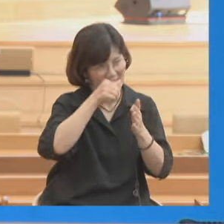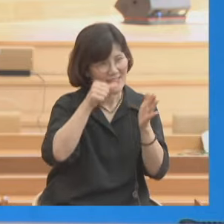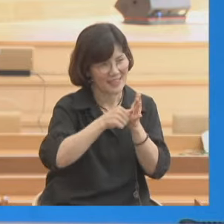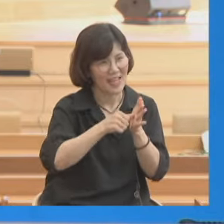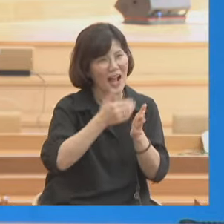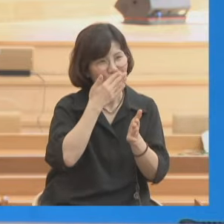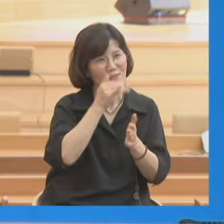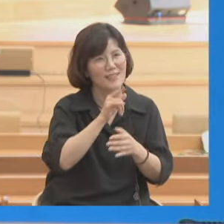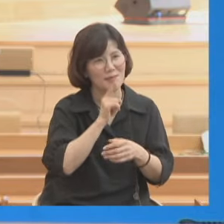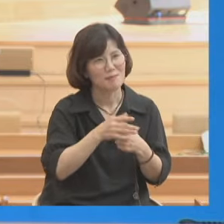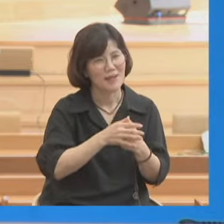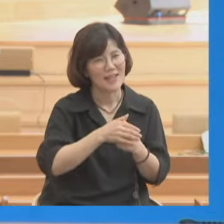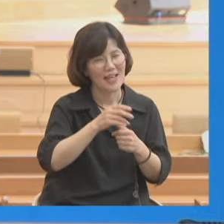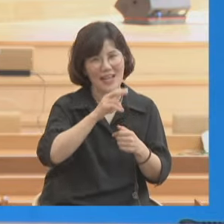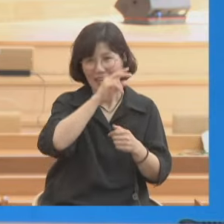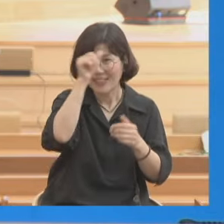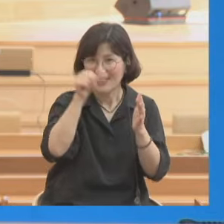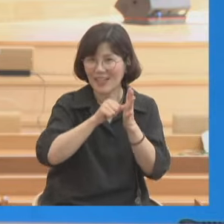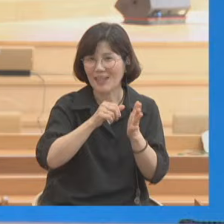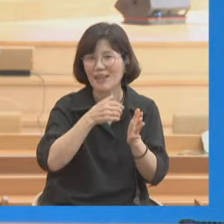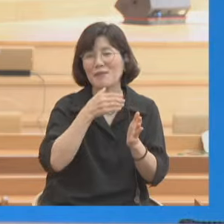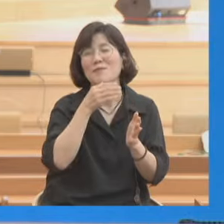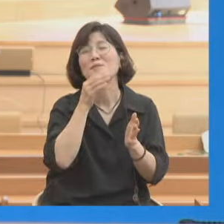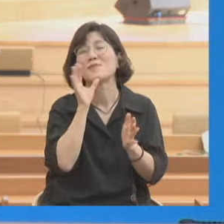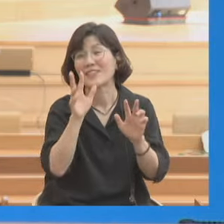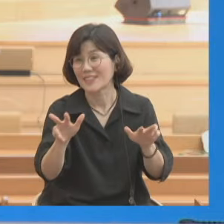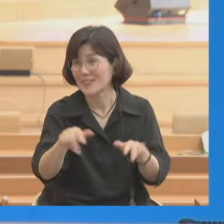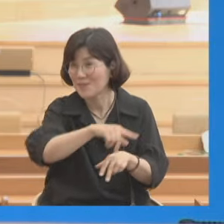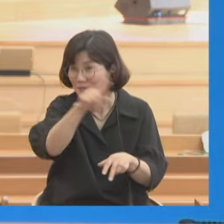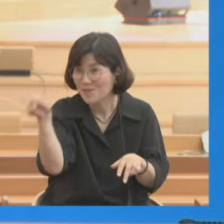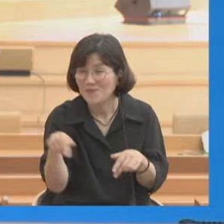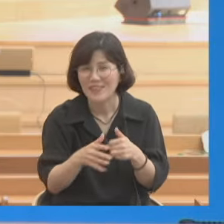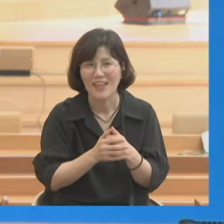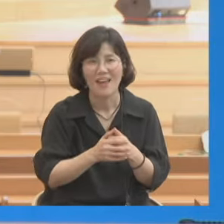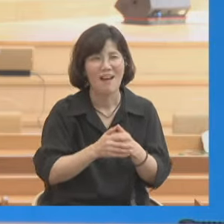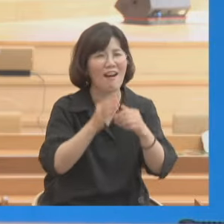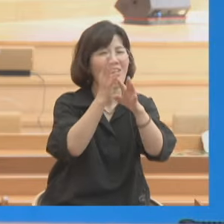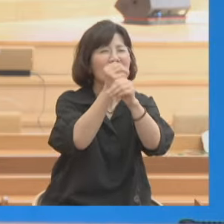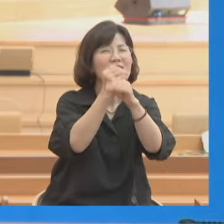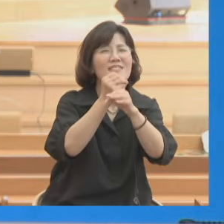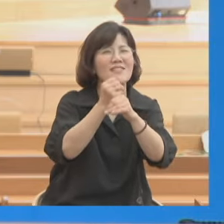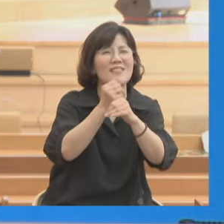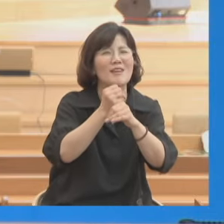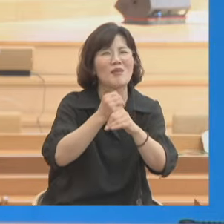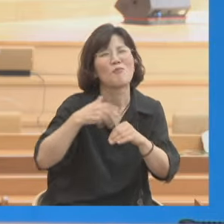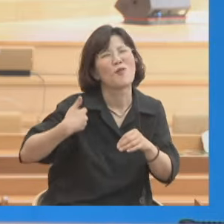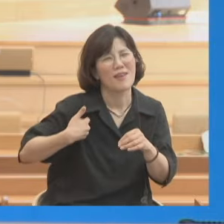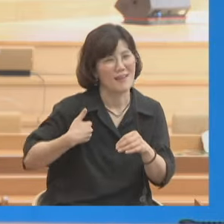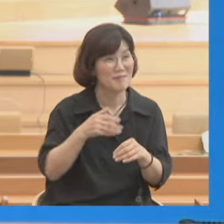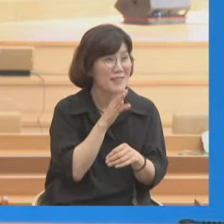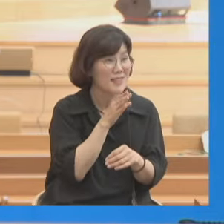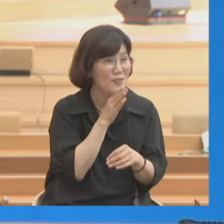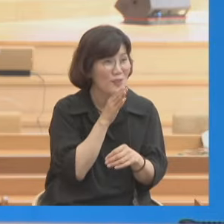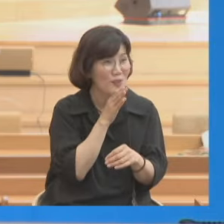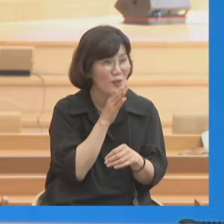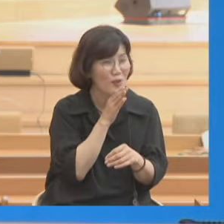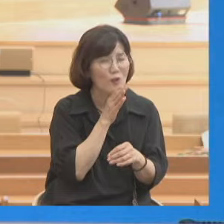맺을게요. 인생의 오후를 맞이하셨어요? 언제 닥칠지 모르는 인생의 오후를 준비하고